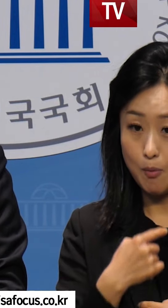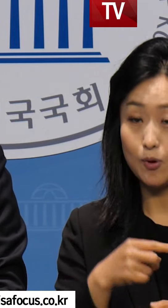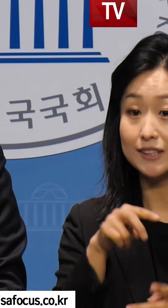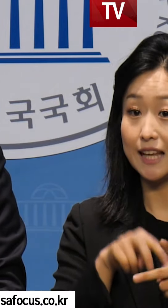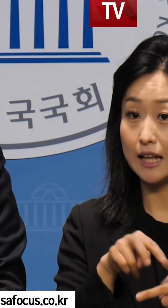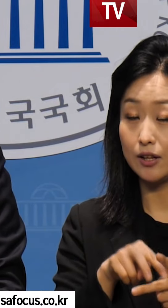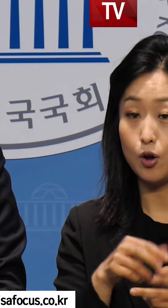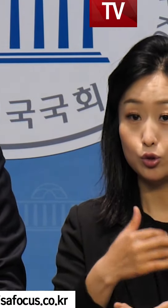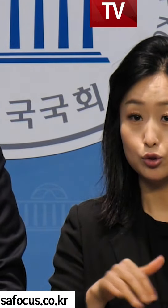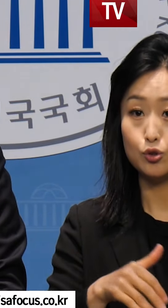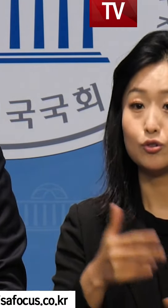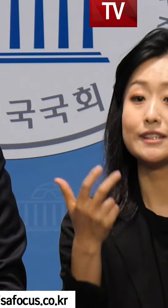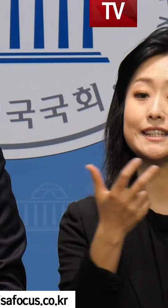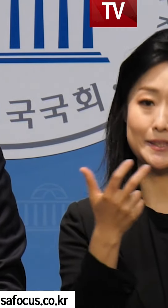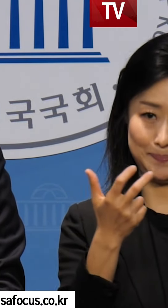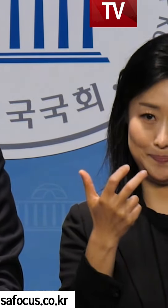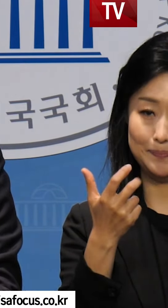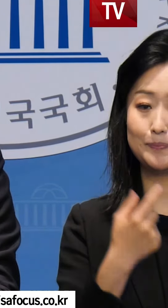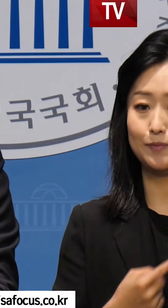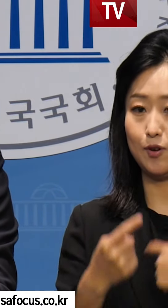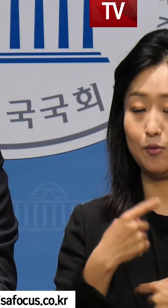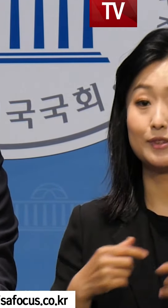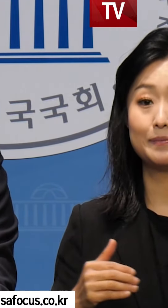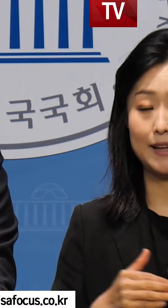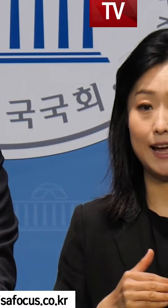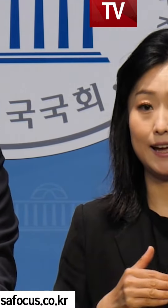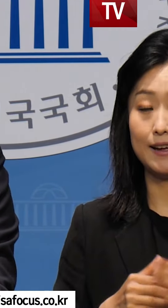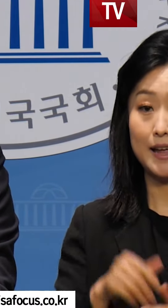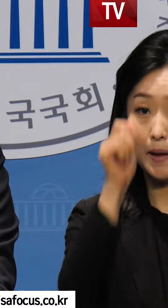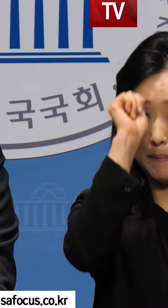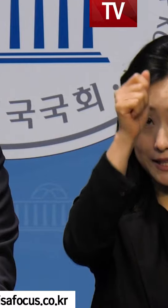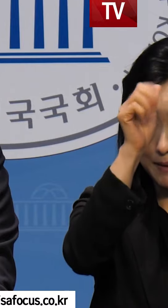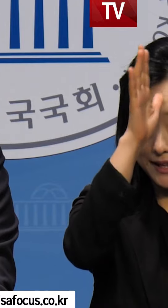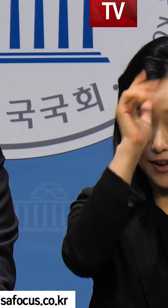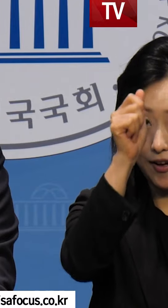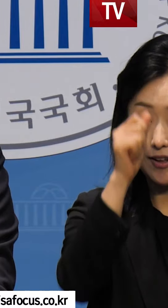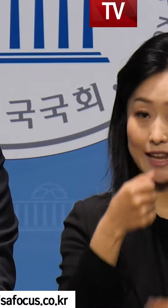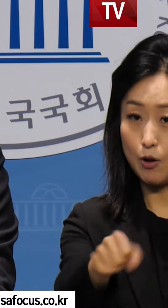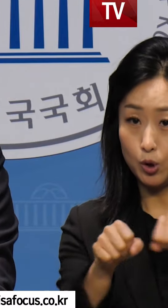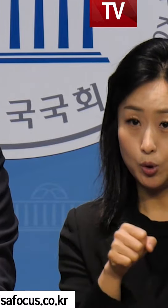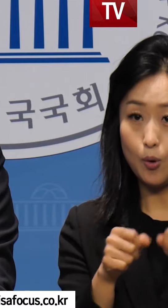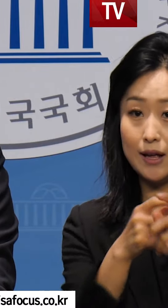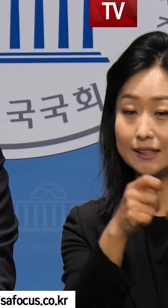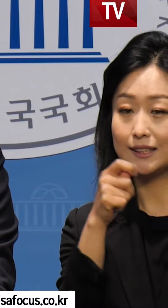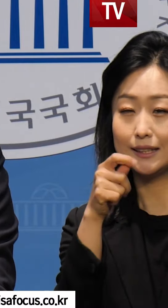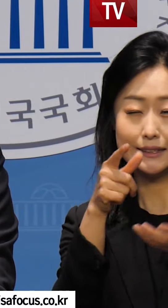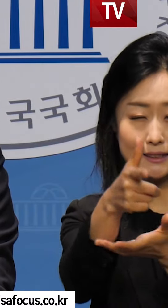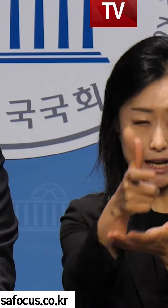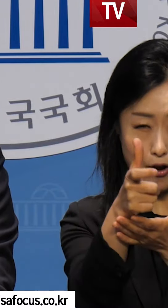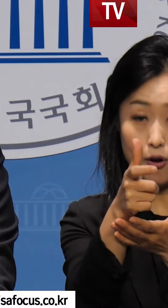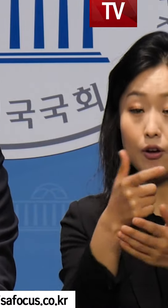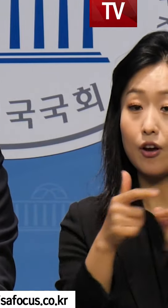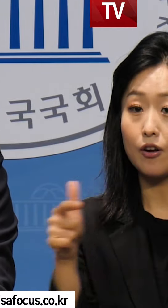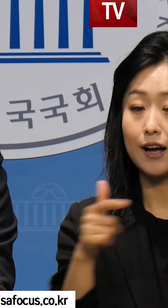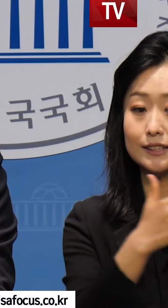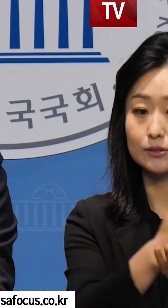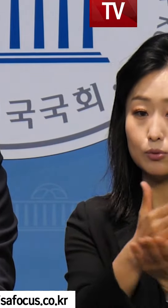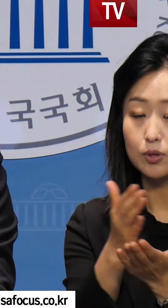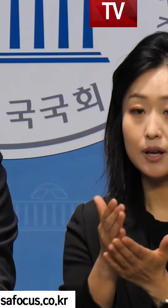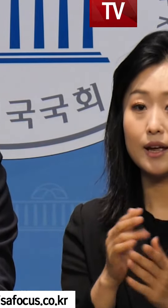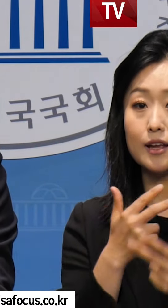약 70여 건의 제보가 접수되었습니다. 배드민턴, 태권도, 사격 등 다양한 종목에서